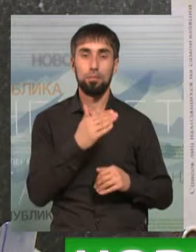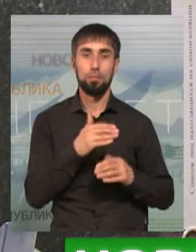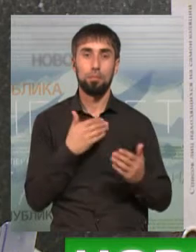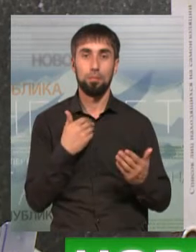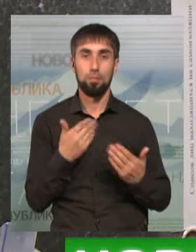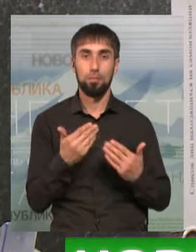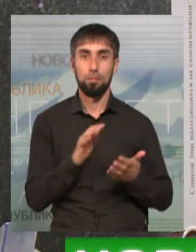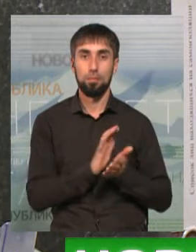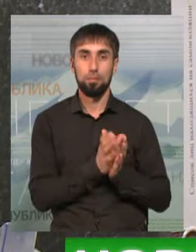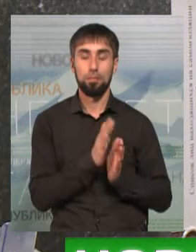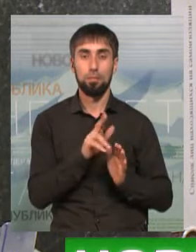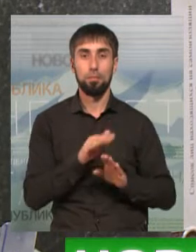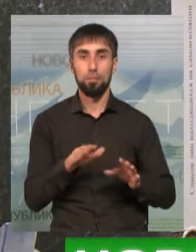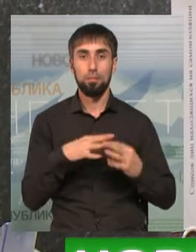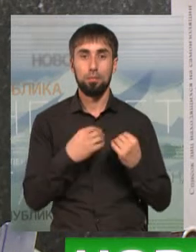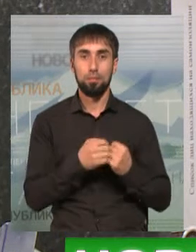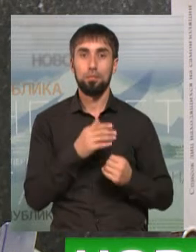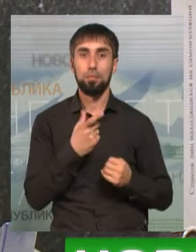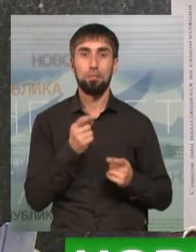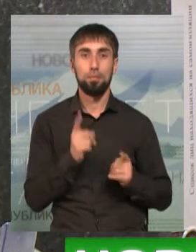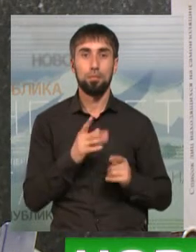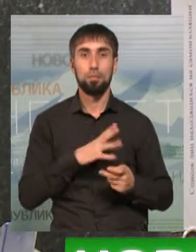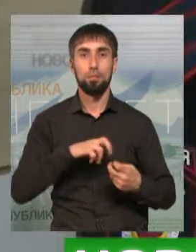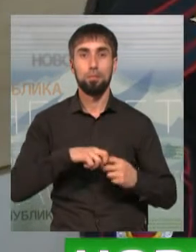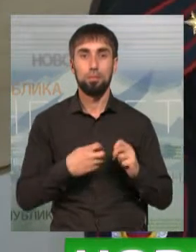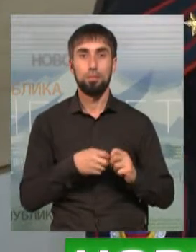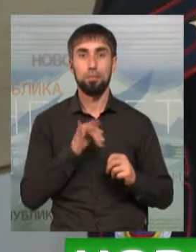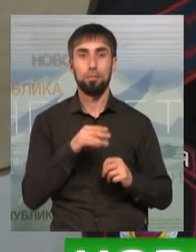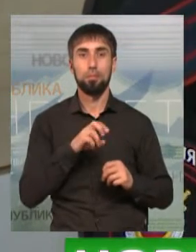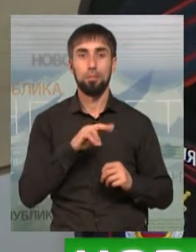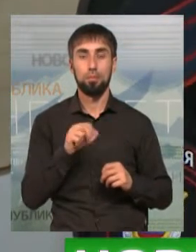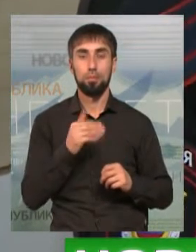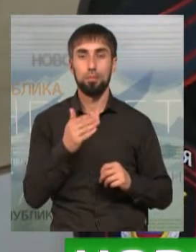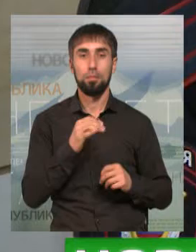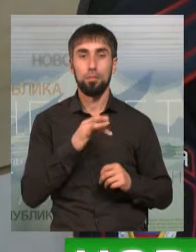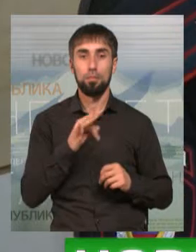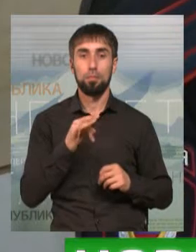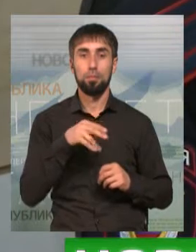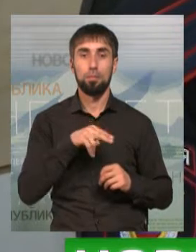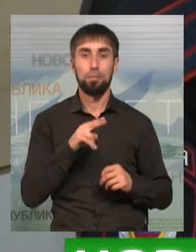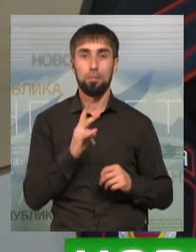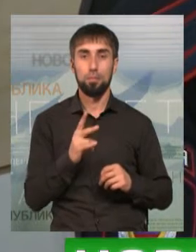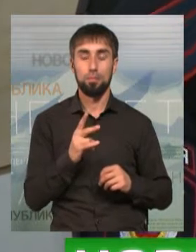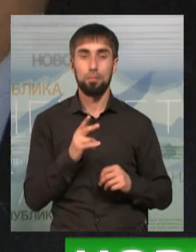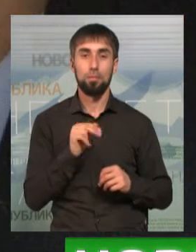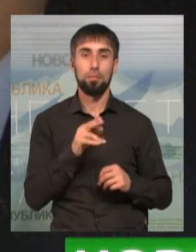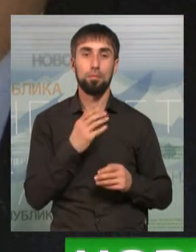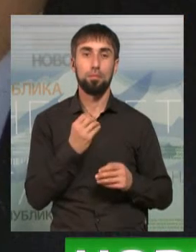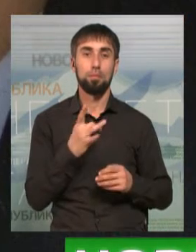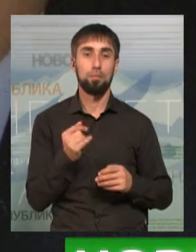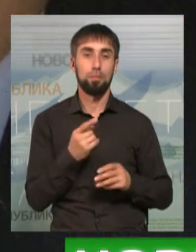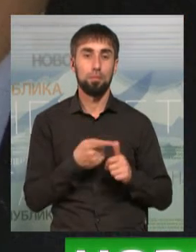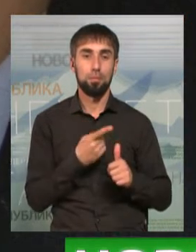отношением к детям, к семьям, где действительно случилась проблема и беда. Инспекторы по делам несовершеннолетних, или как их еще